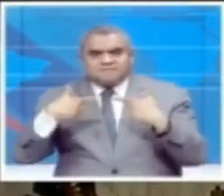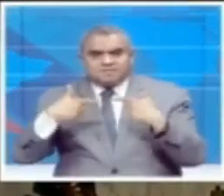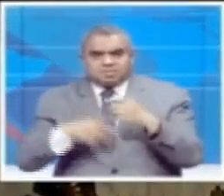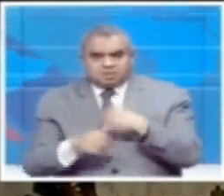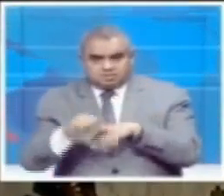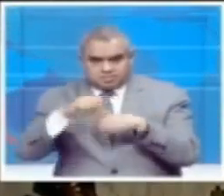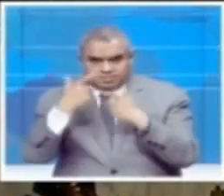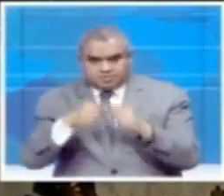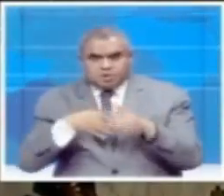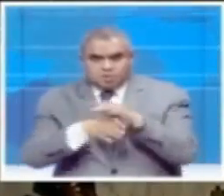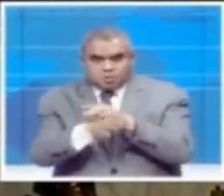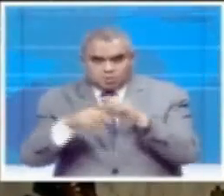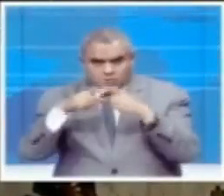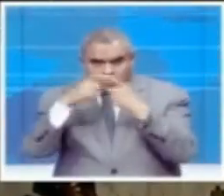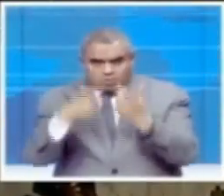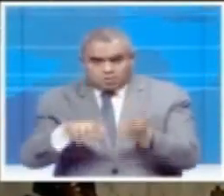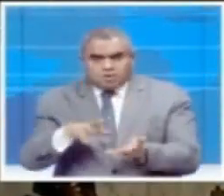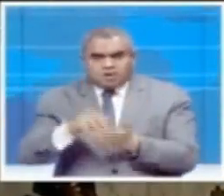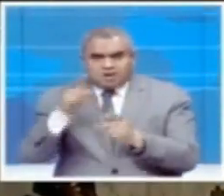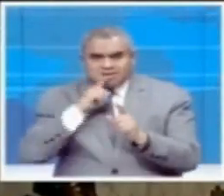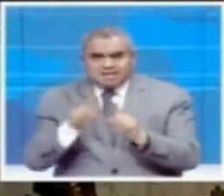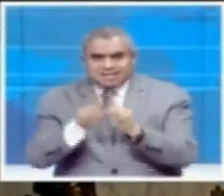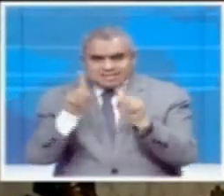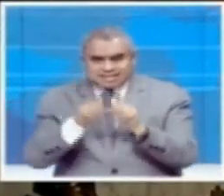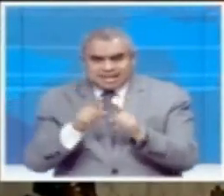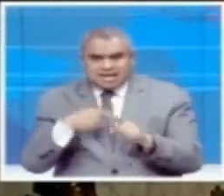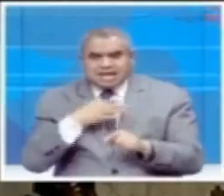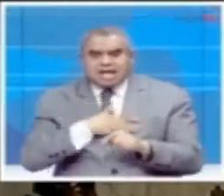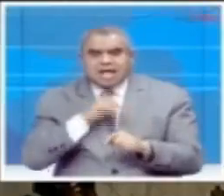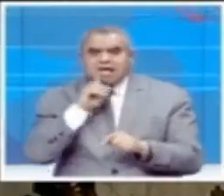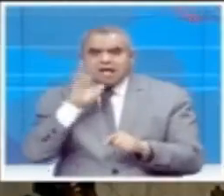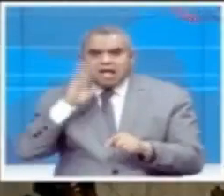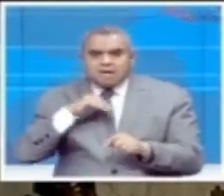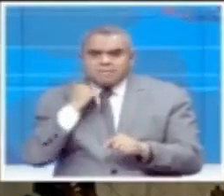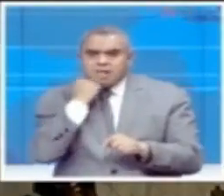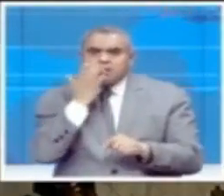من داخل قصر التحرير، أمل صبري، التلفزيون المصري.